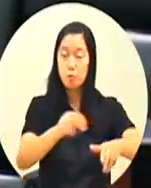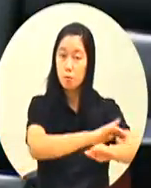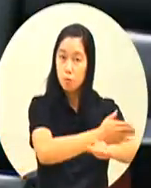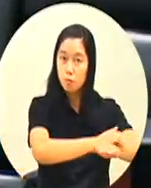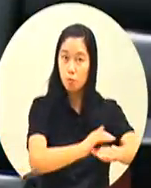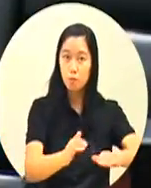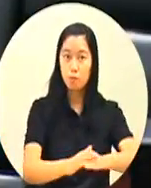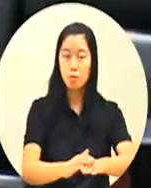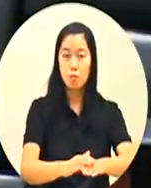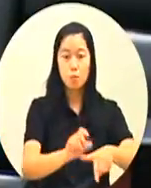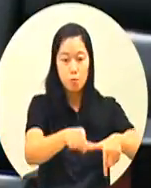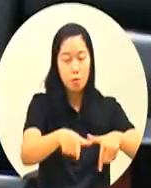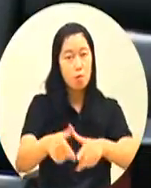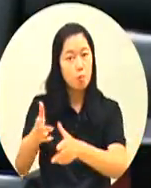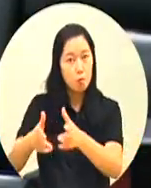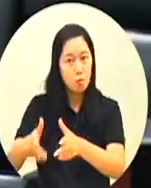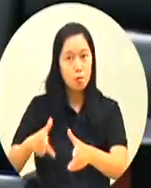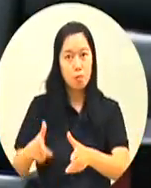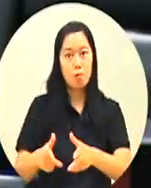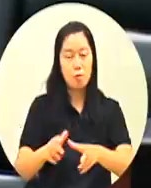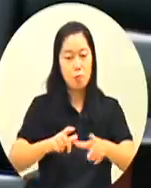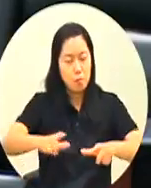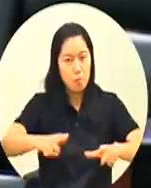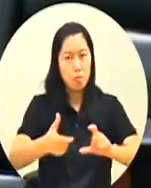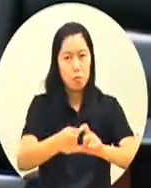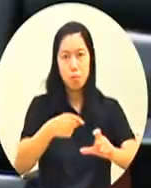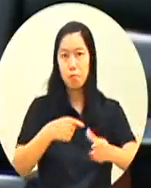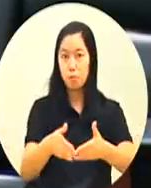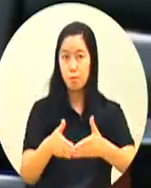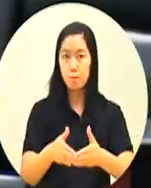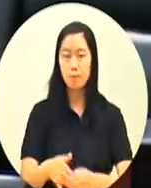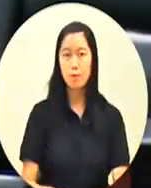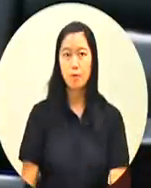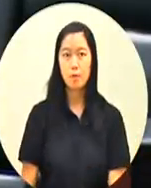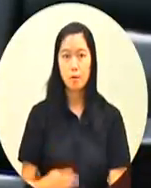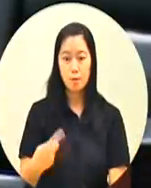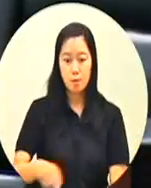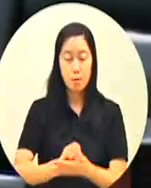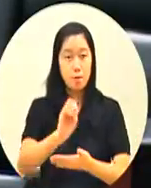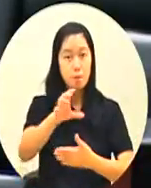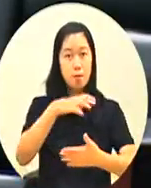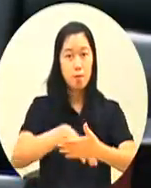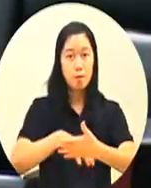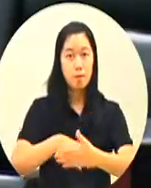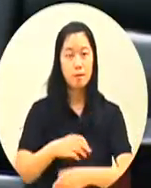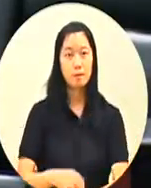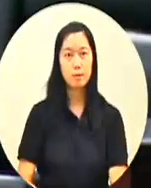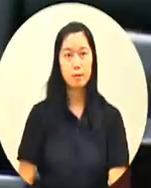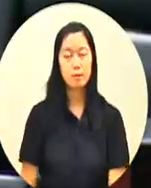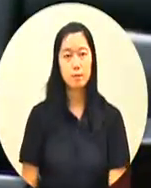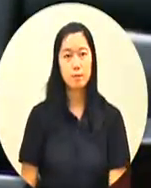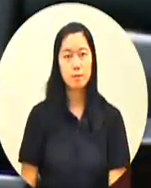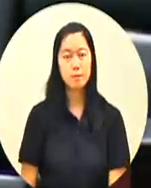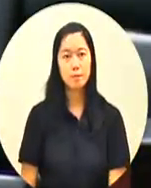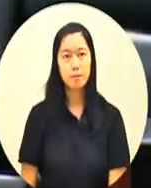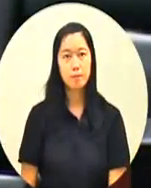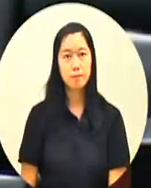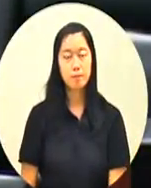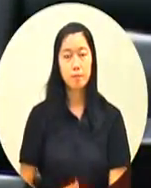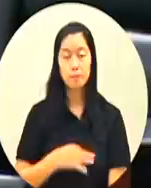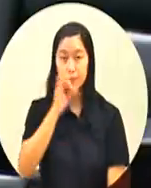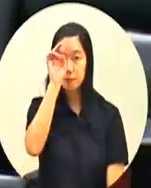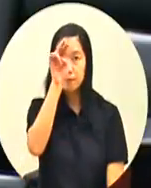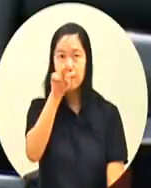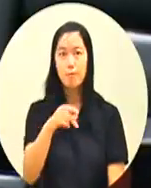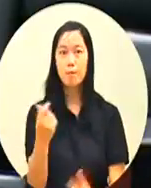度吼，真的要抓紧，我们一起来努力做这样的事情。然后在业务报告里面，其实没有在简报里面啦吼，我们有看到，其实